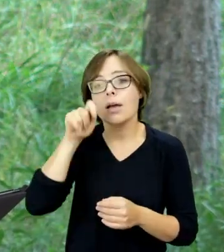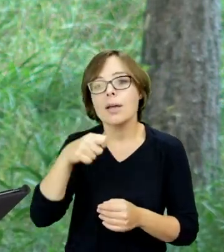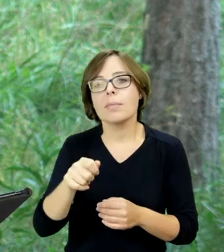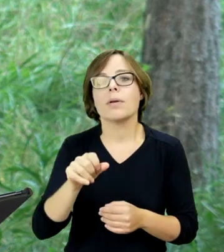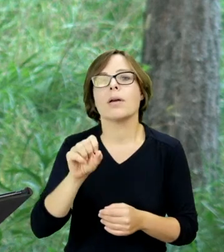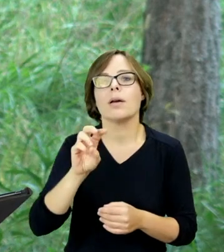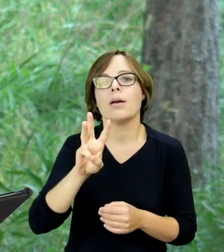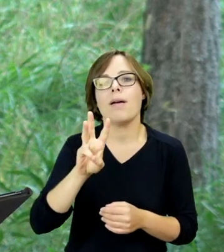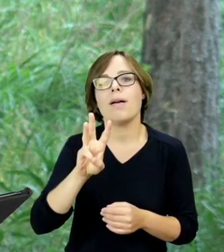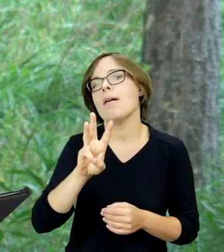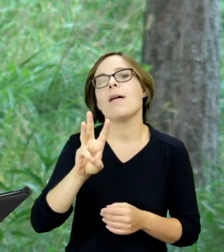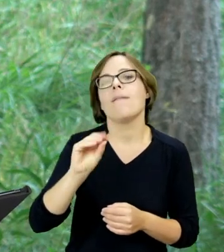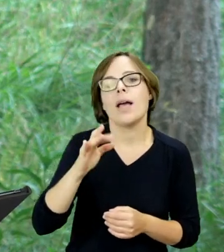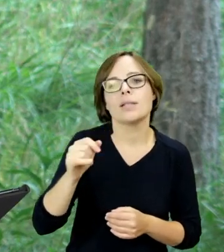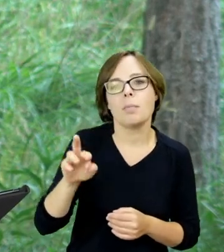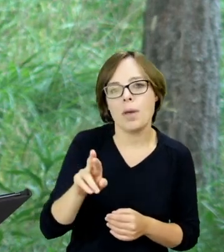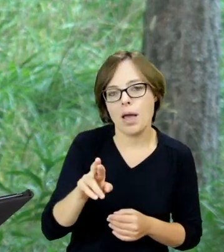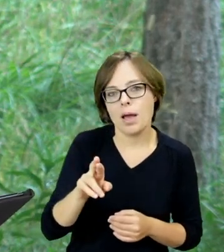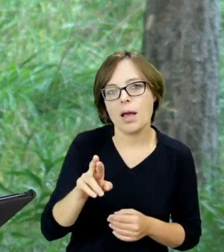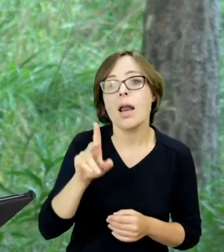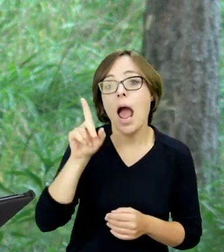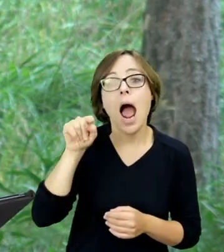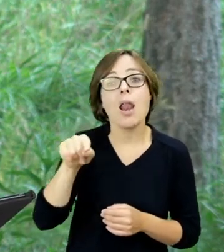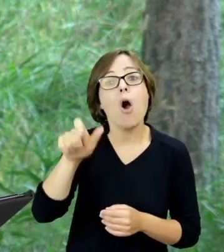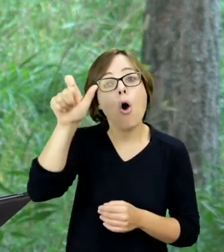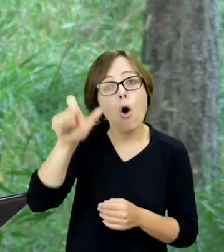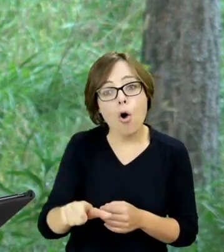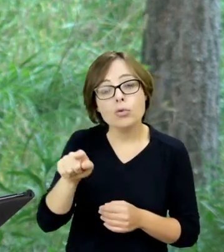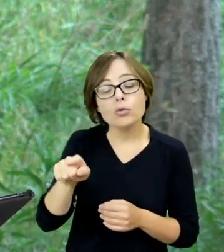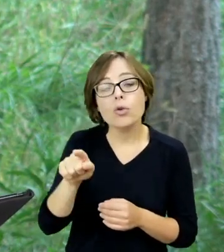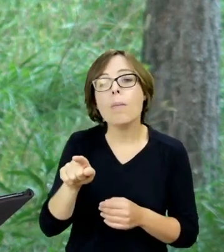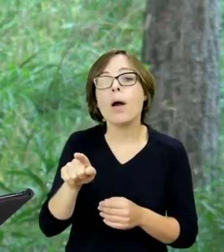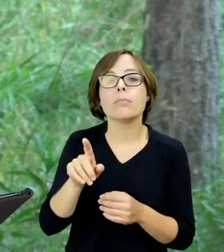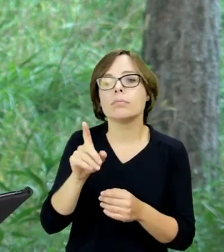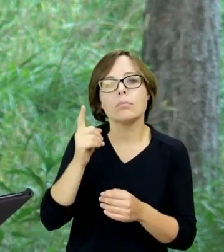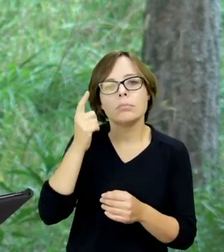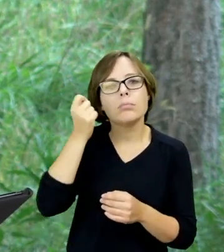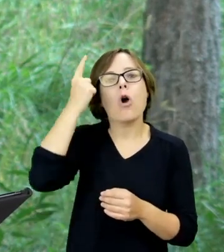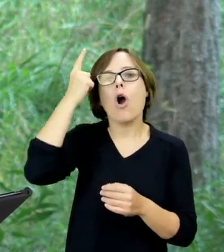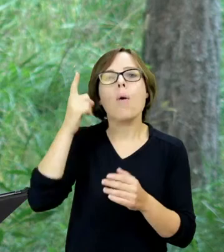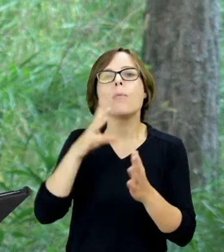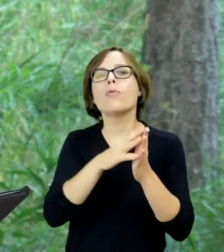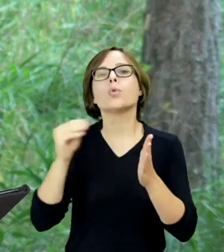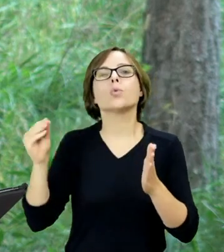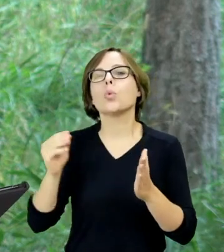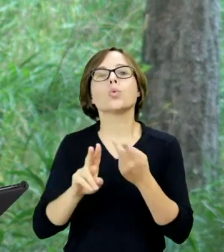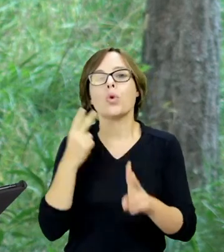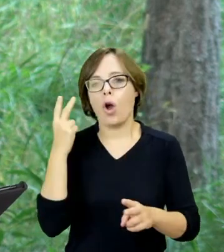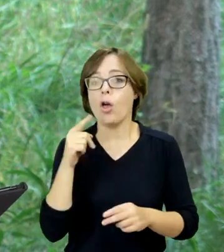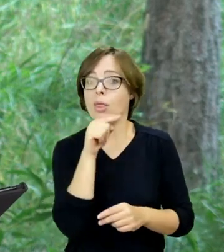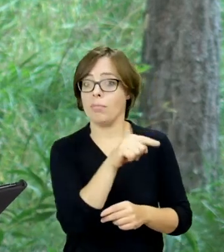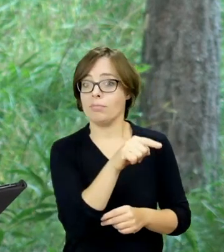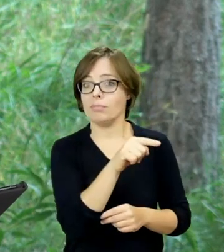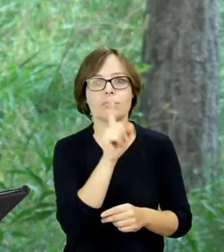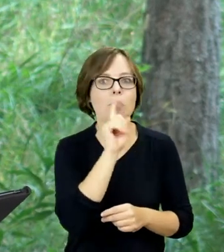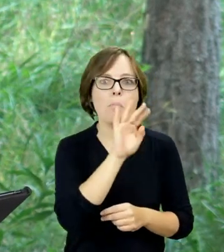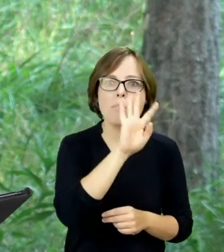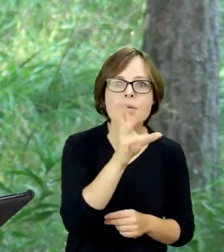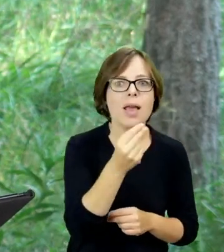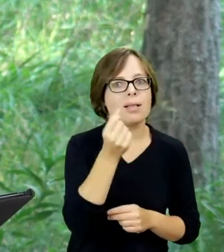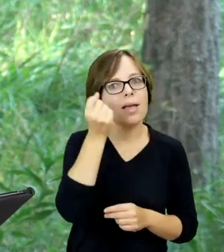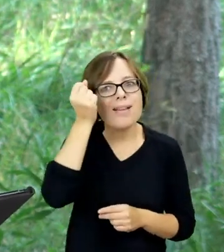i jakby wzorował ją na postaci niezwykle inteligentnej, pięknej i pełnej